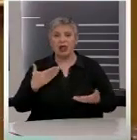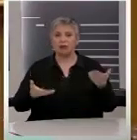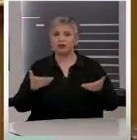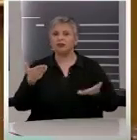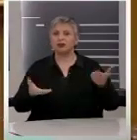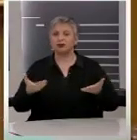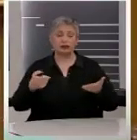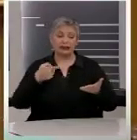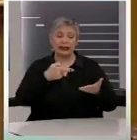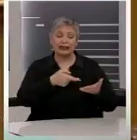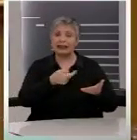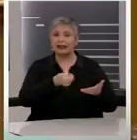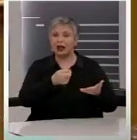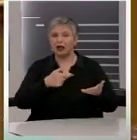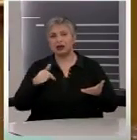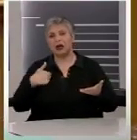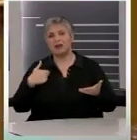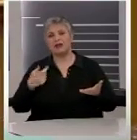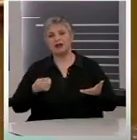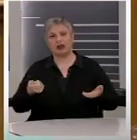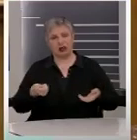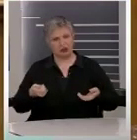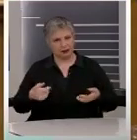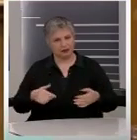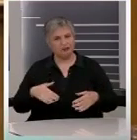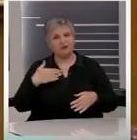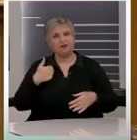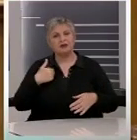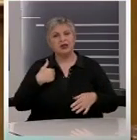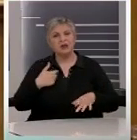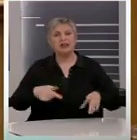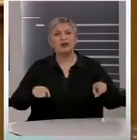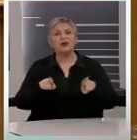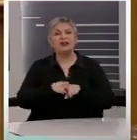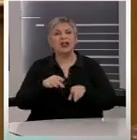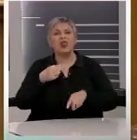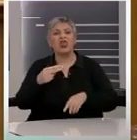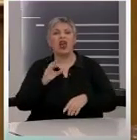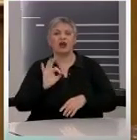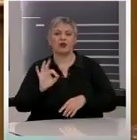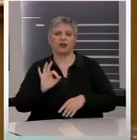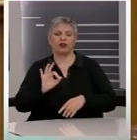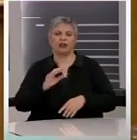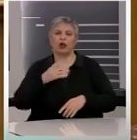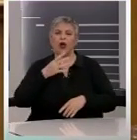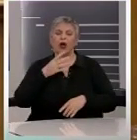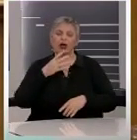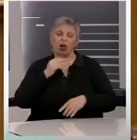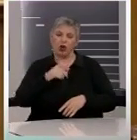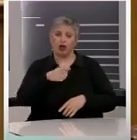εσείς. Πήραμε μαζί με την Θεανό Φωτίου, αυτή έκανε την πολλή δουλειά για να είμαστε ειλικρινείς, και